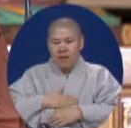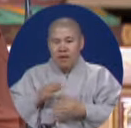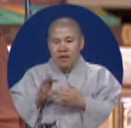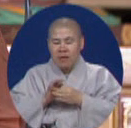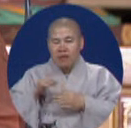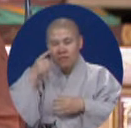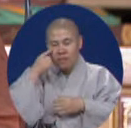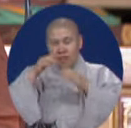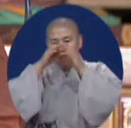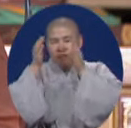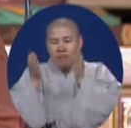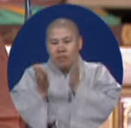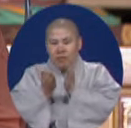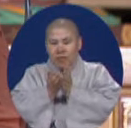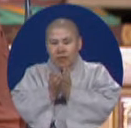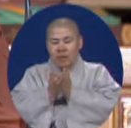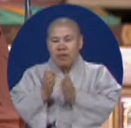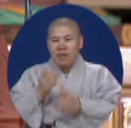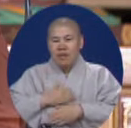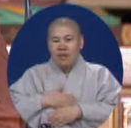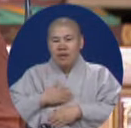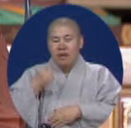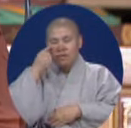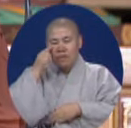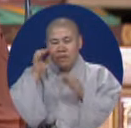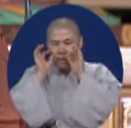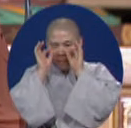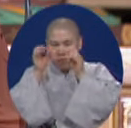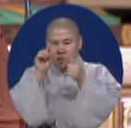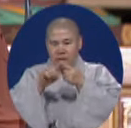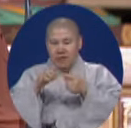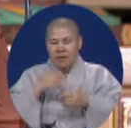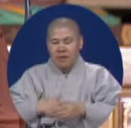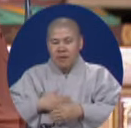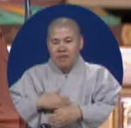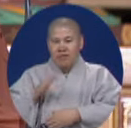모든 것이 내 눈이 본다라는 걸 알게 돼요.